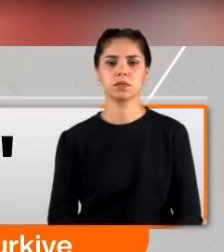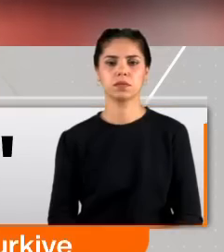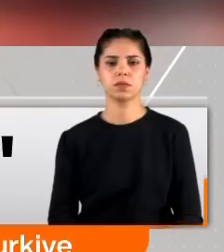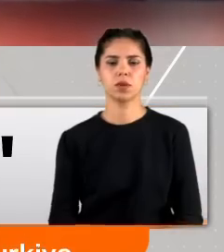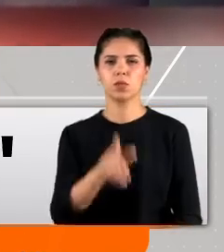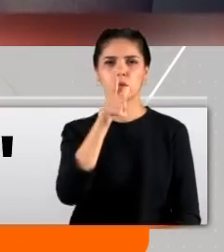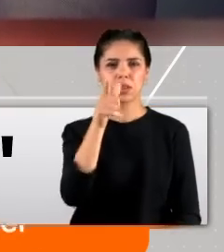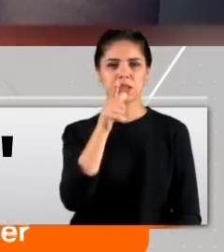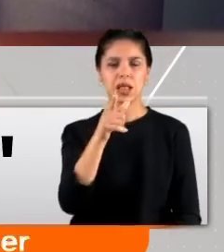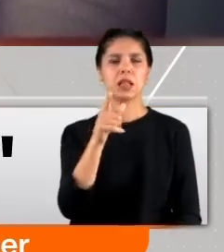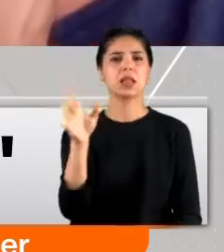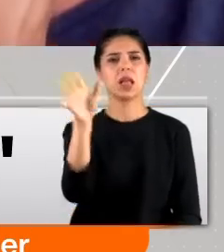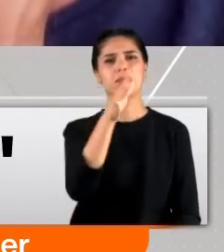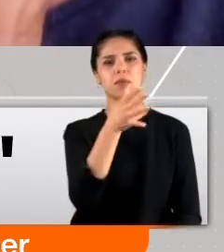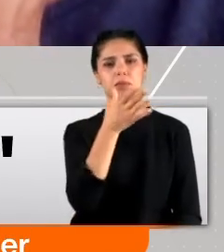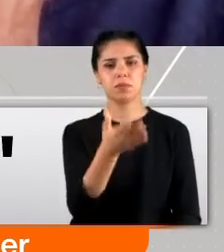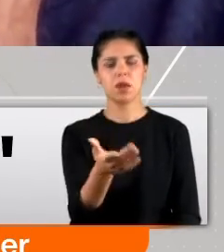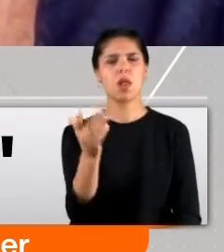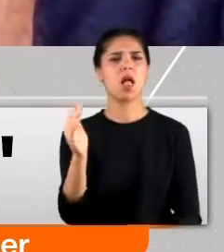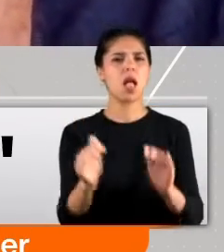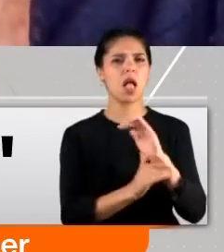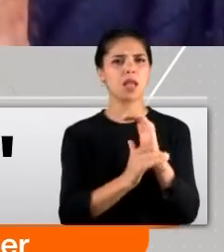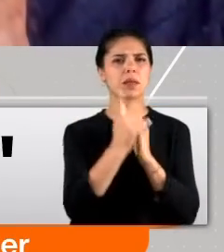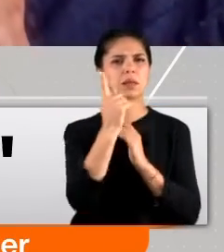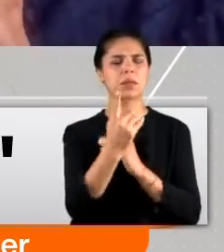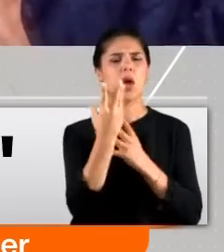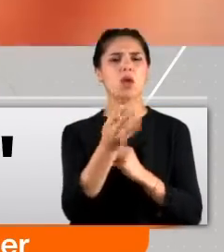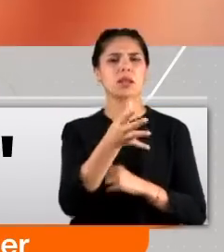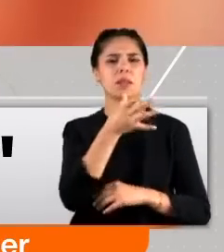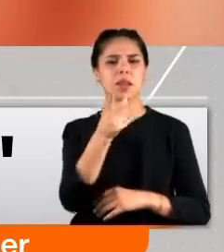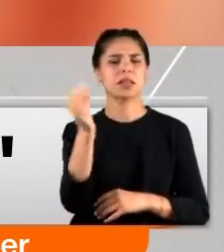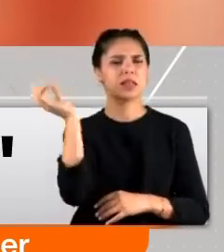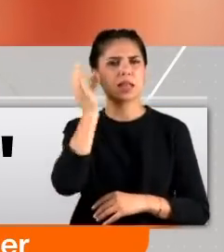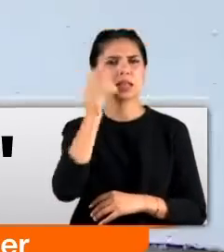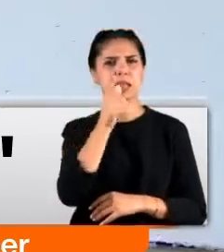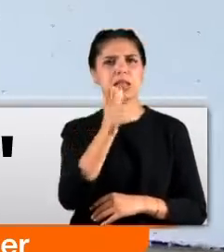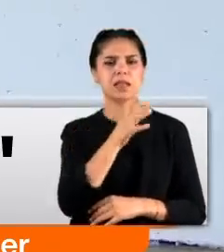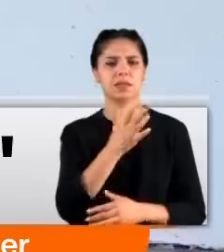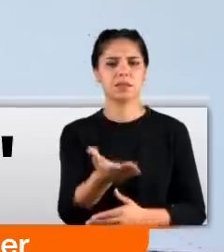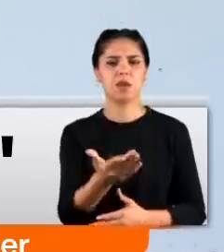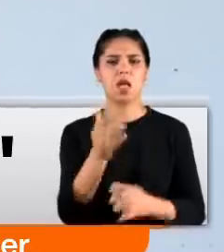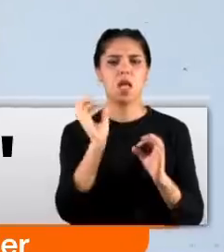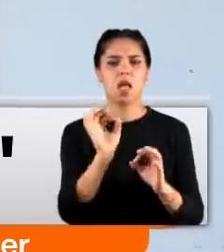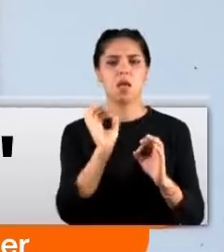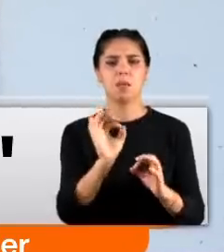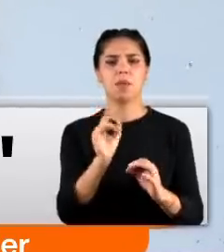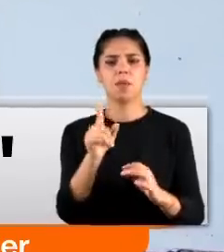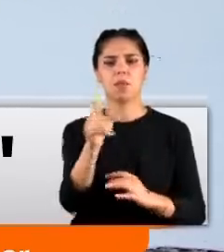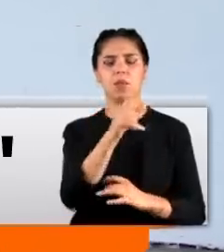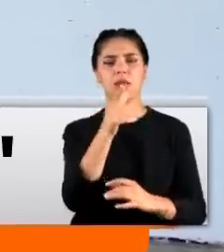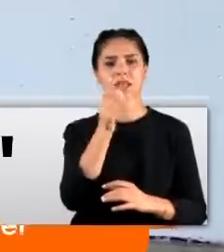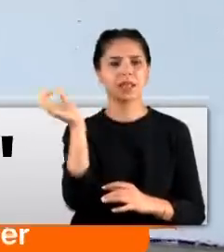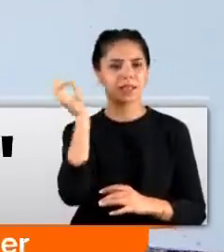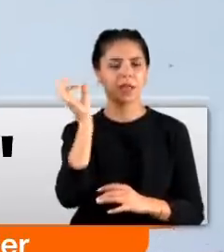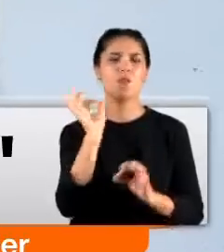Bu sesi neredeyse tanımayan yok. Hayatımızda bir kez de olsa karşılaştığımız kulak çınlama sesi. Yani genelde kulağım çınladığında şeyi